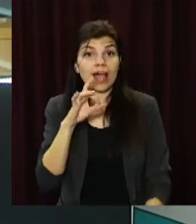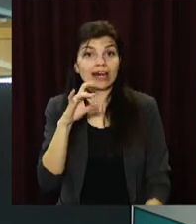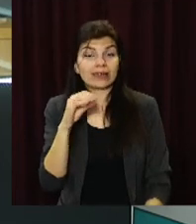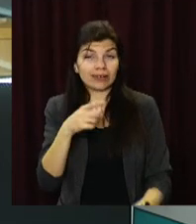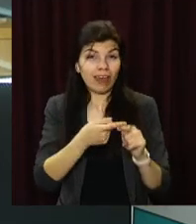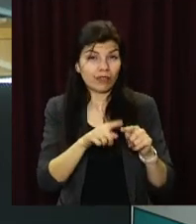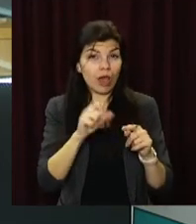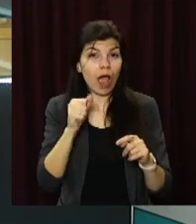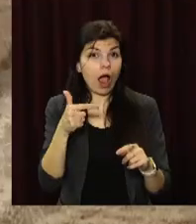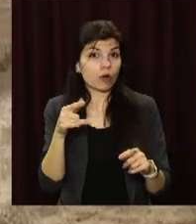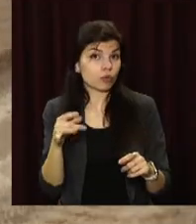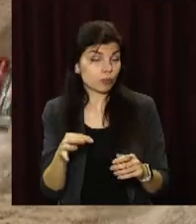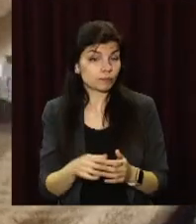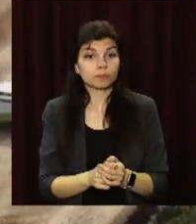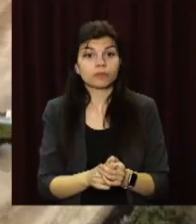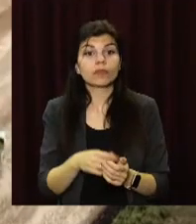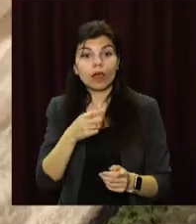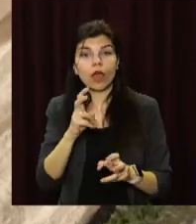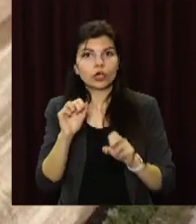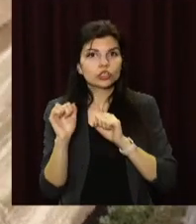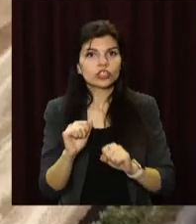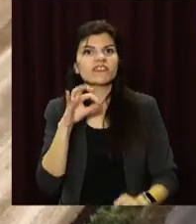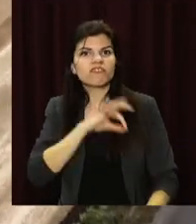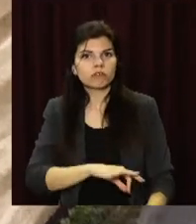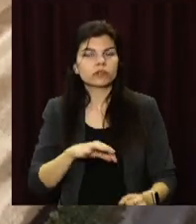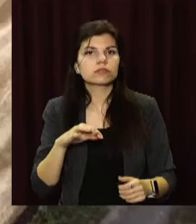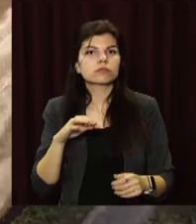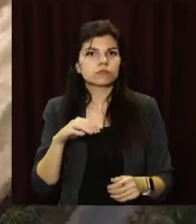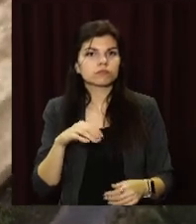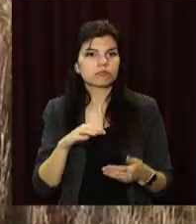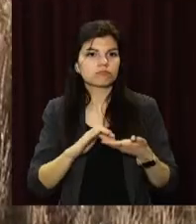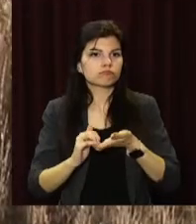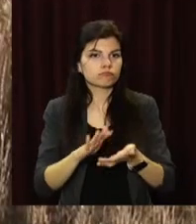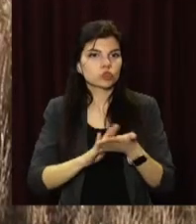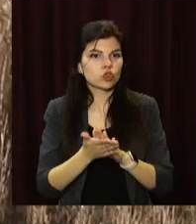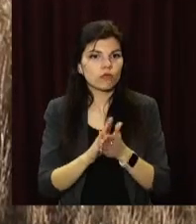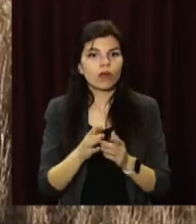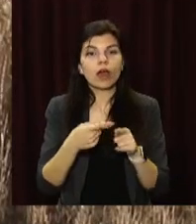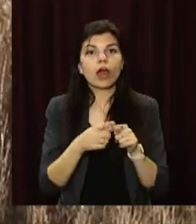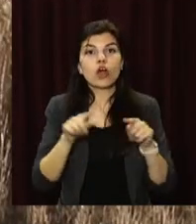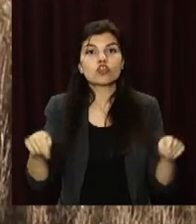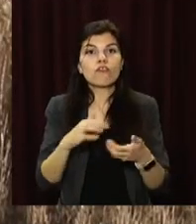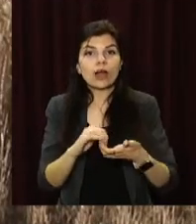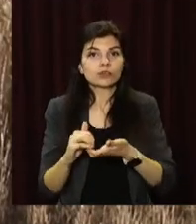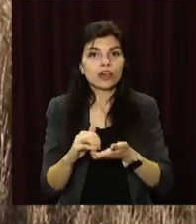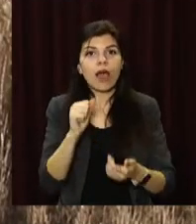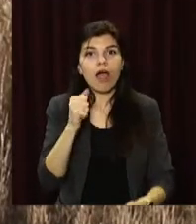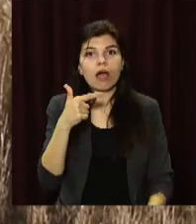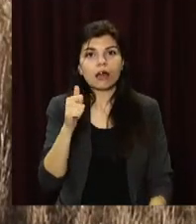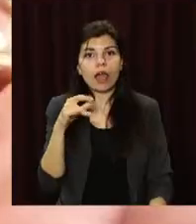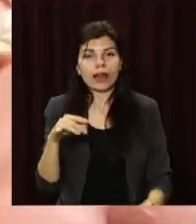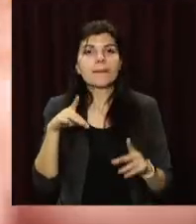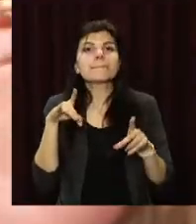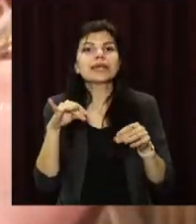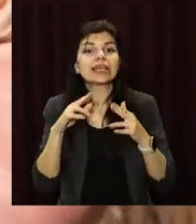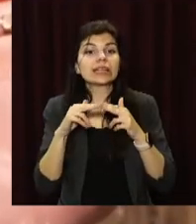сюжеті. Гарант захисту та вигідної співпраці. Так позиціонує себе новостворена асоціація аграріїв Придніпров'я.